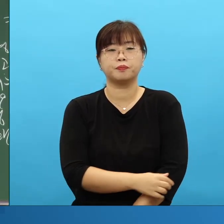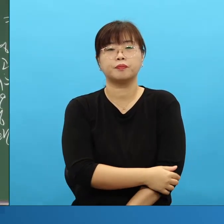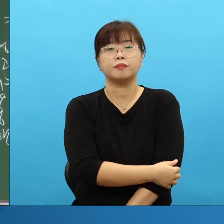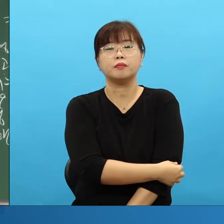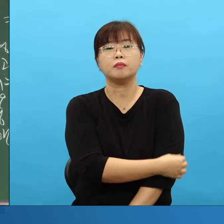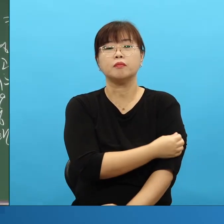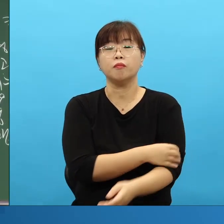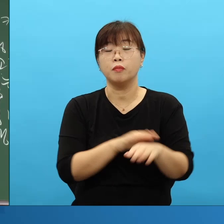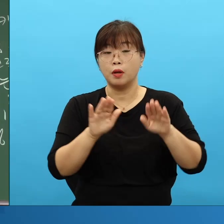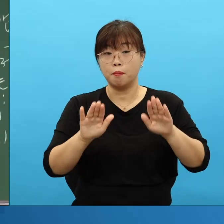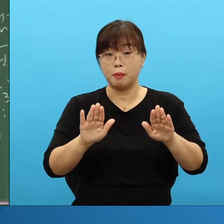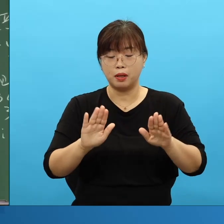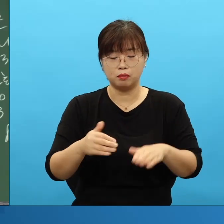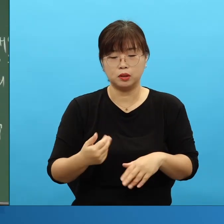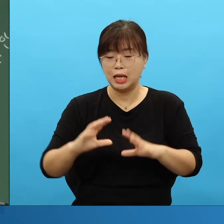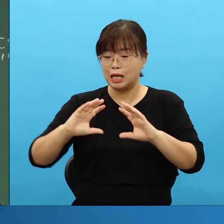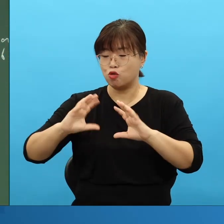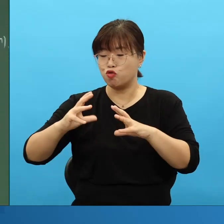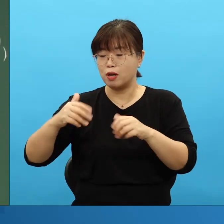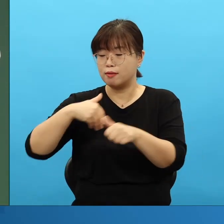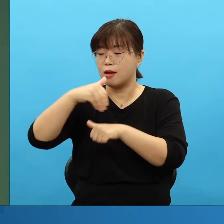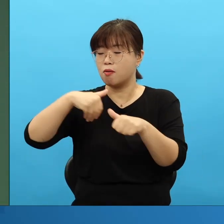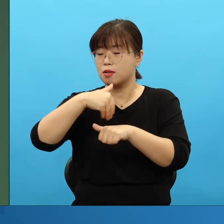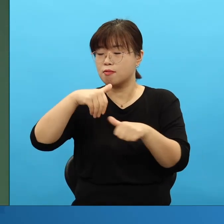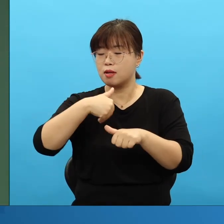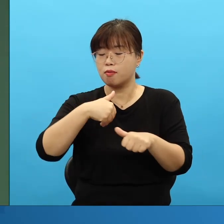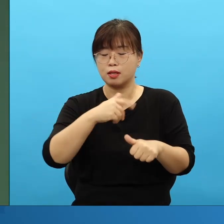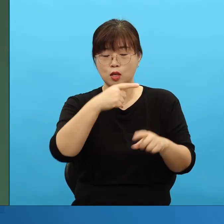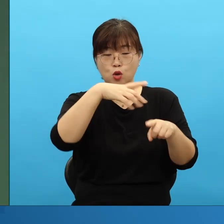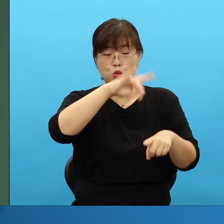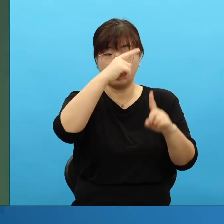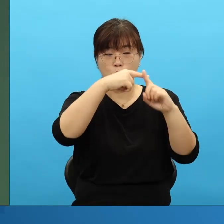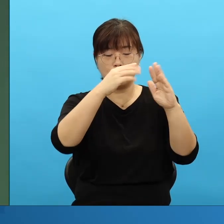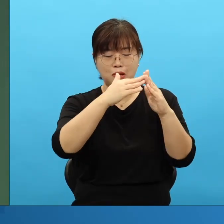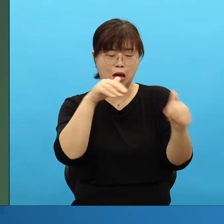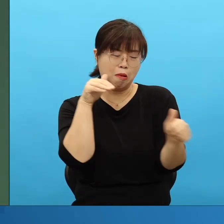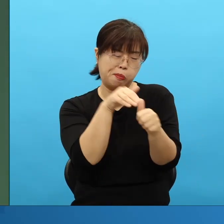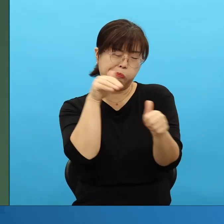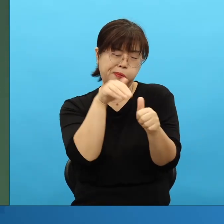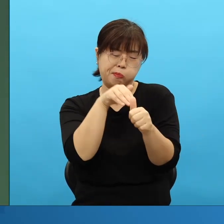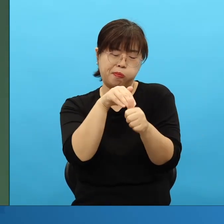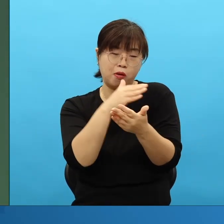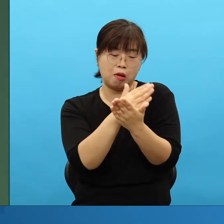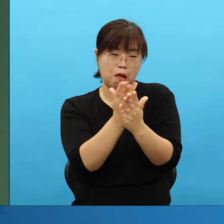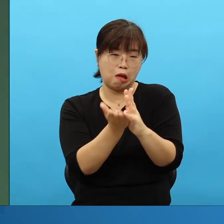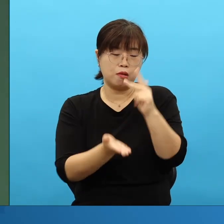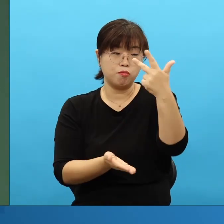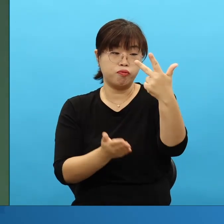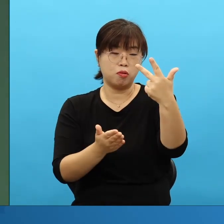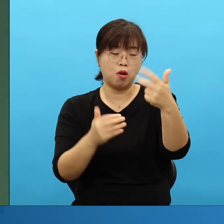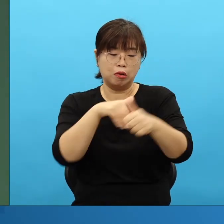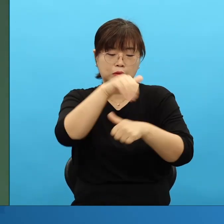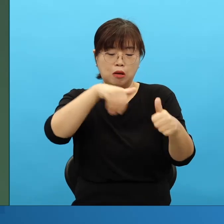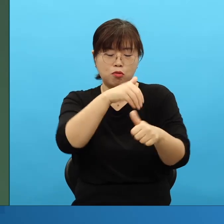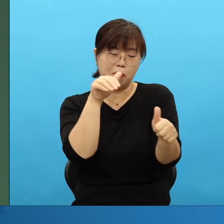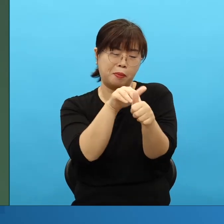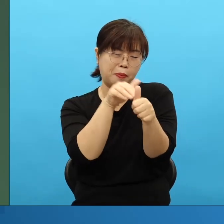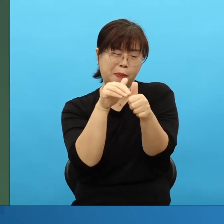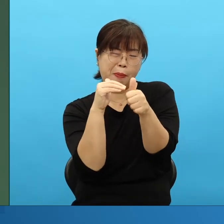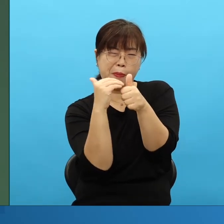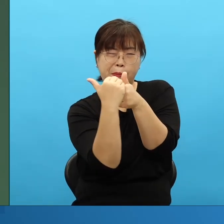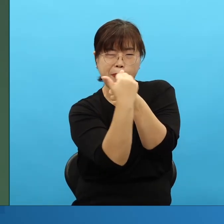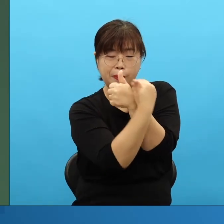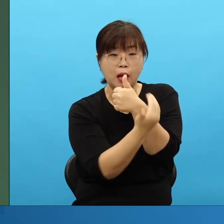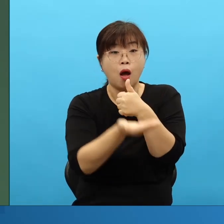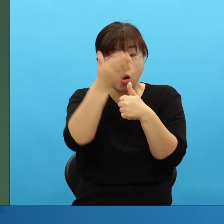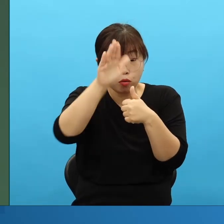복음 이기지 못했어요. This is what they were doing, institutionalizing their authority and power to try to block the gospel, and yet 여러분은 they cannot do so. 믿으셔야 됩니다. You need to